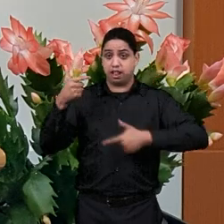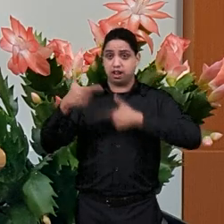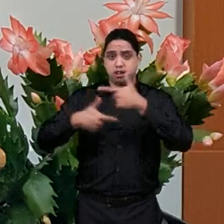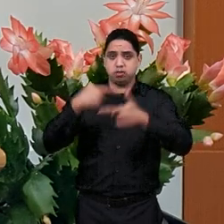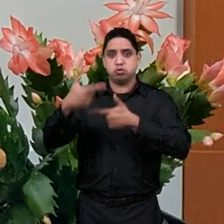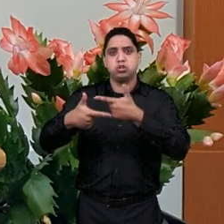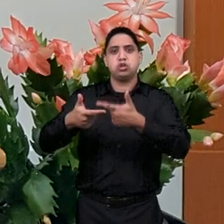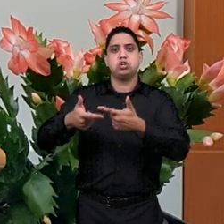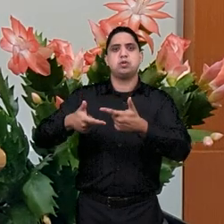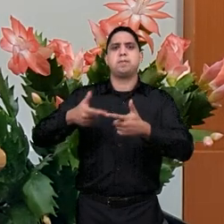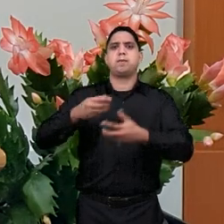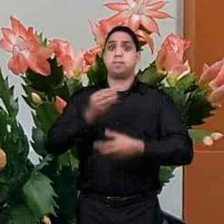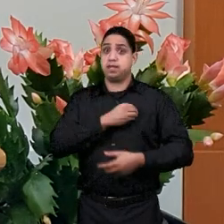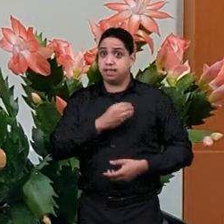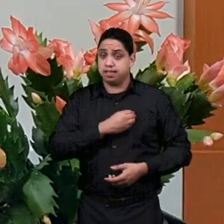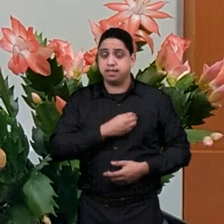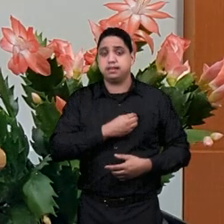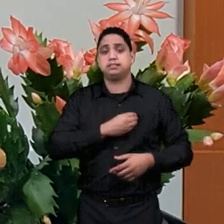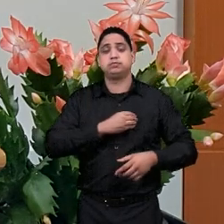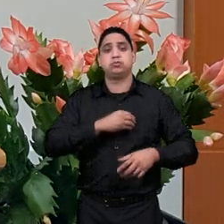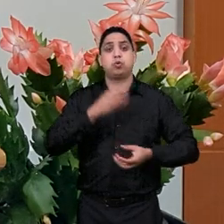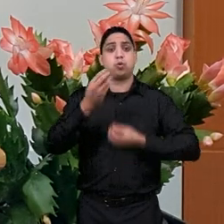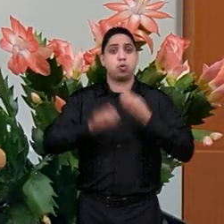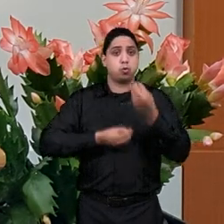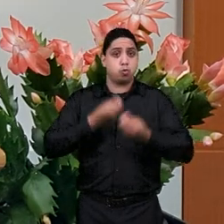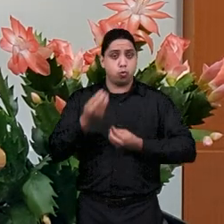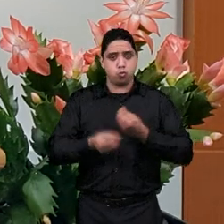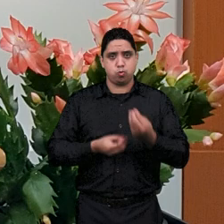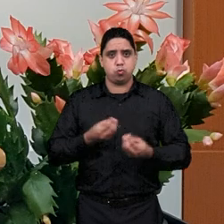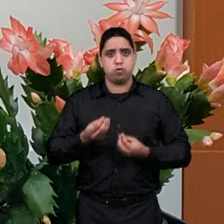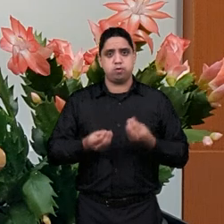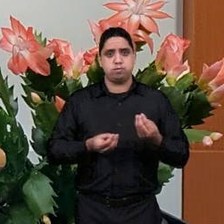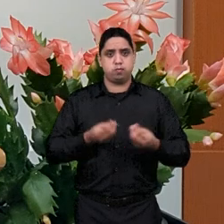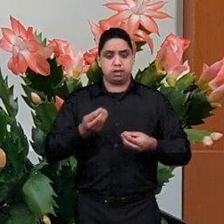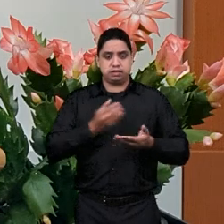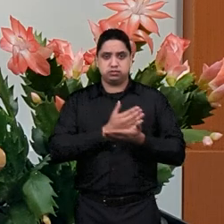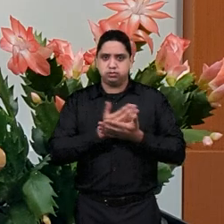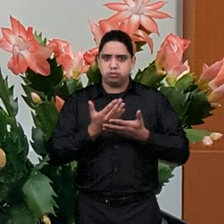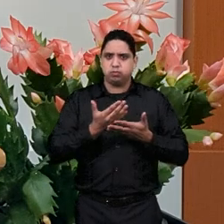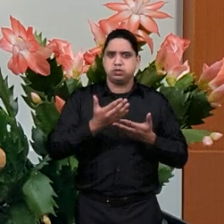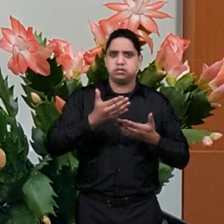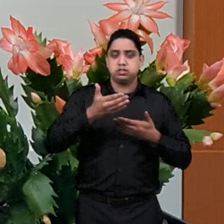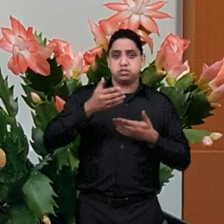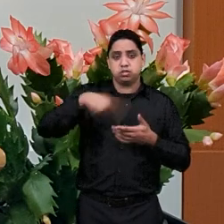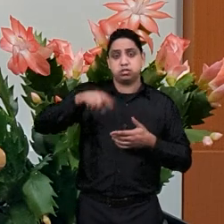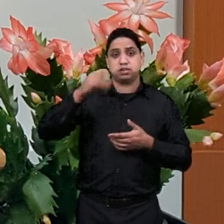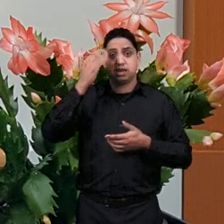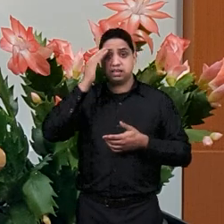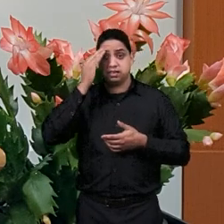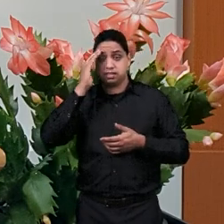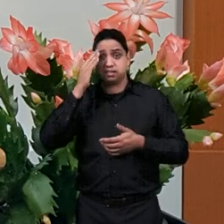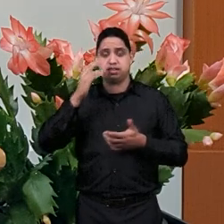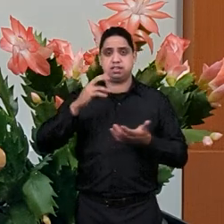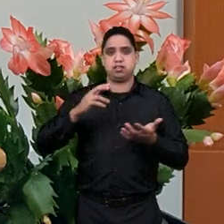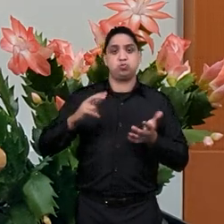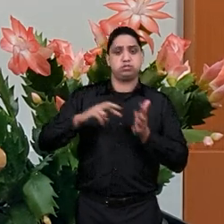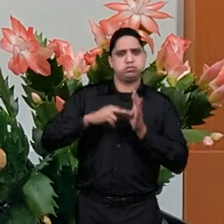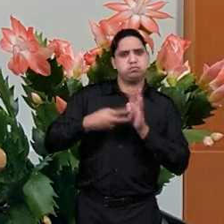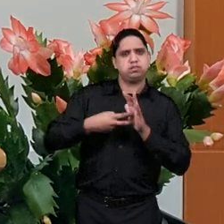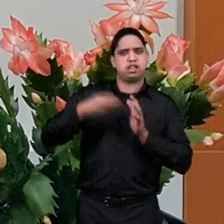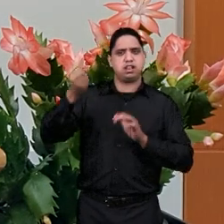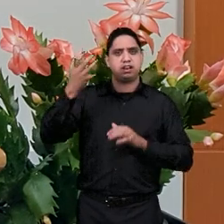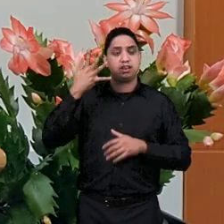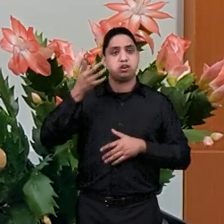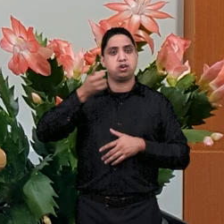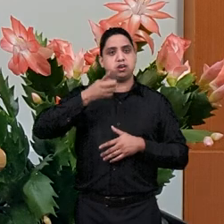la forme, comme les choses ont commencé à être comprises autour de nous, de notre part. Donc il y a eu une longue